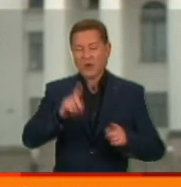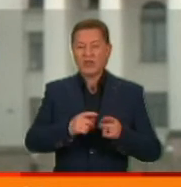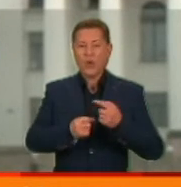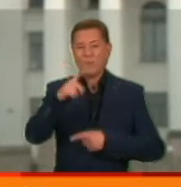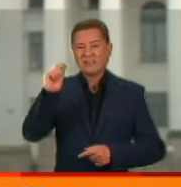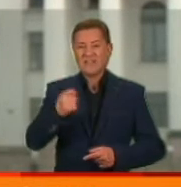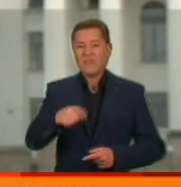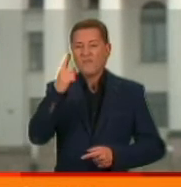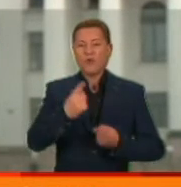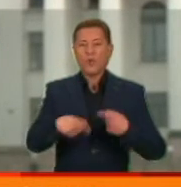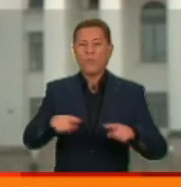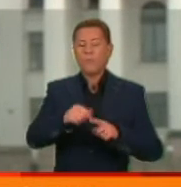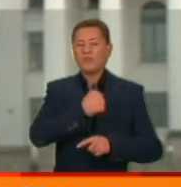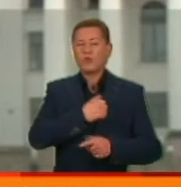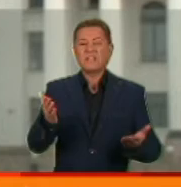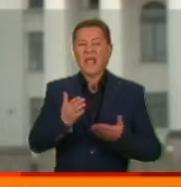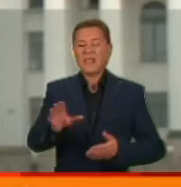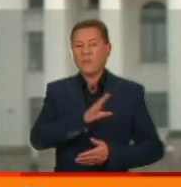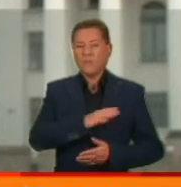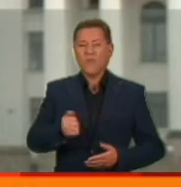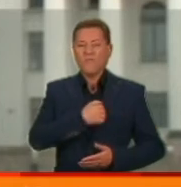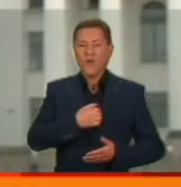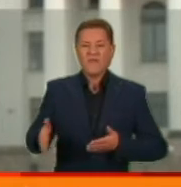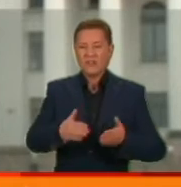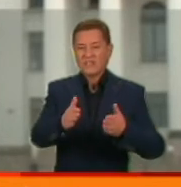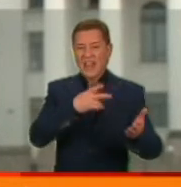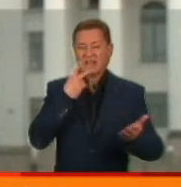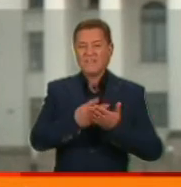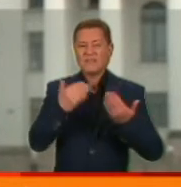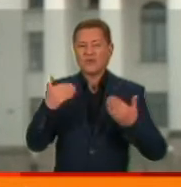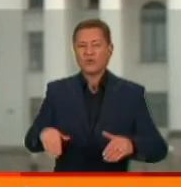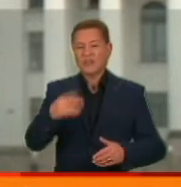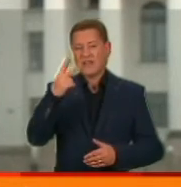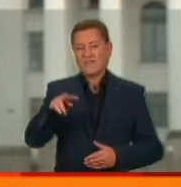в одному підрозділі? І зрештою, яким був бойовий шлях двійнят? Дивіться вже у